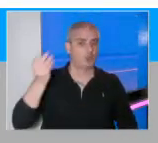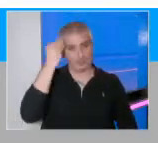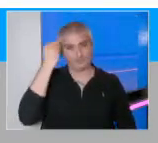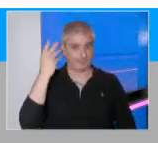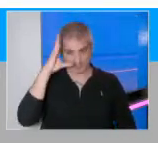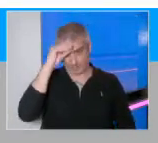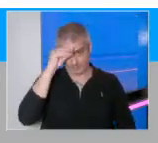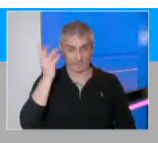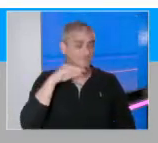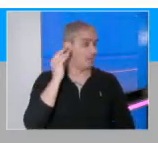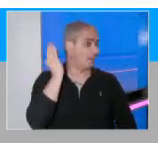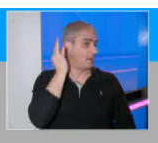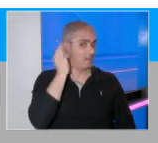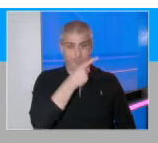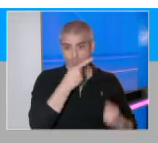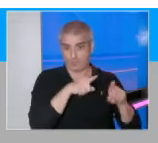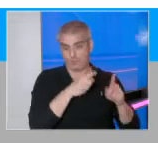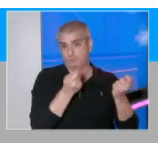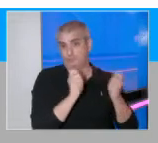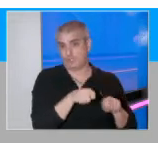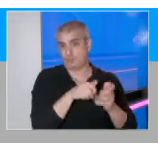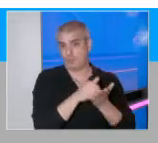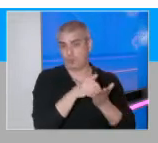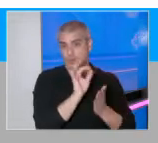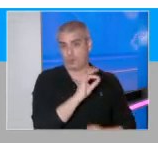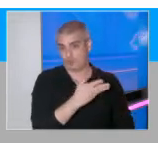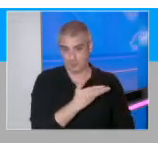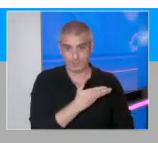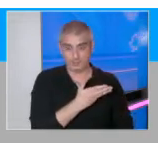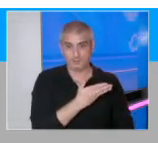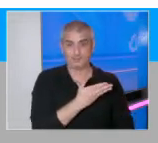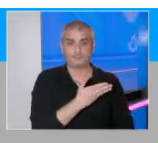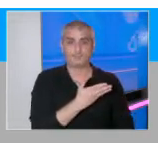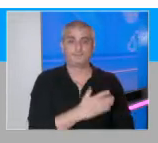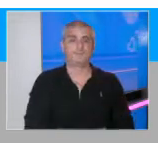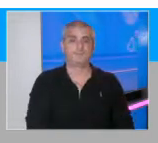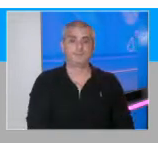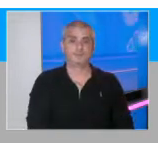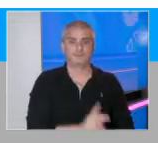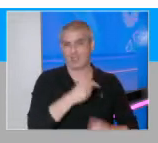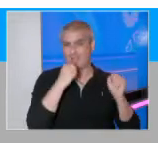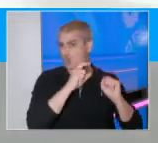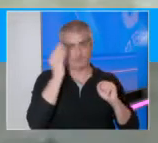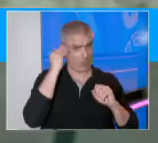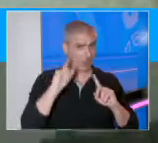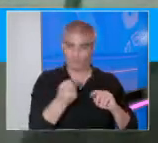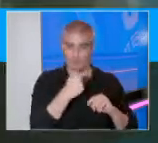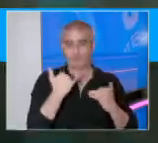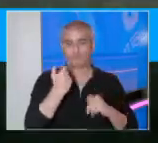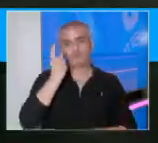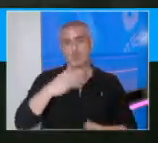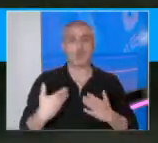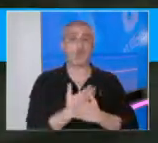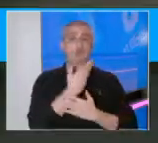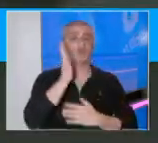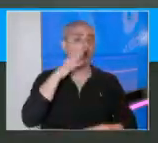בעוד המוסדות המקבילים במגזר הכללי עדיין לא פועלים בשלמות, הרי שעכשיו מגיעה הוראה